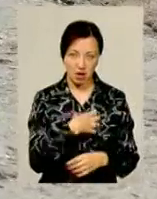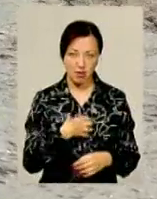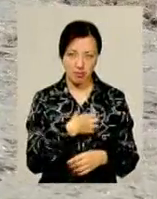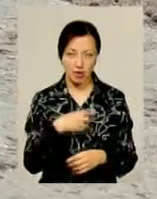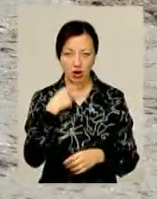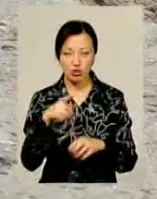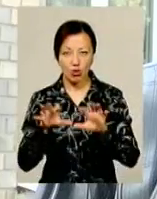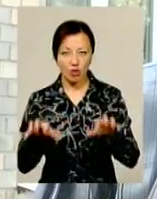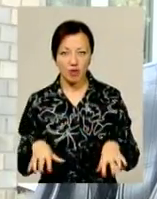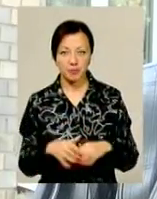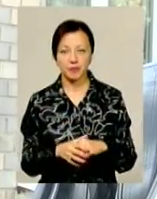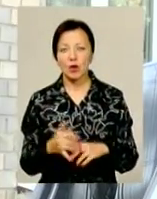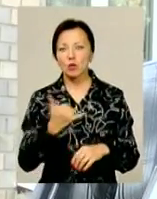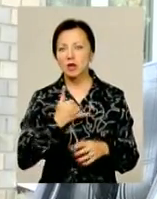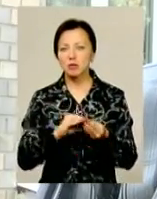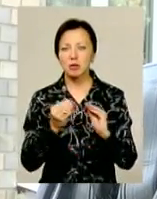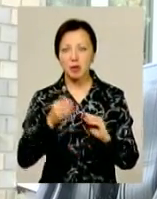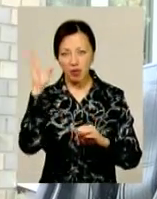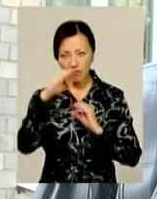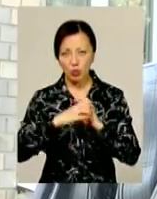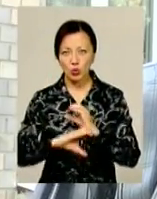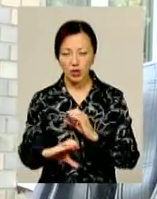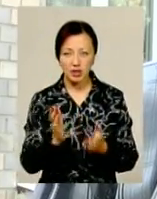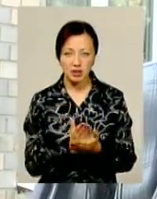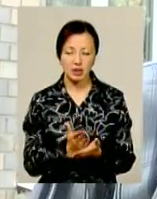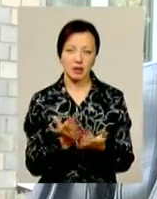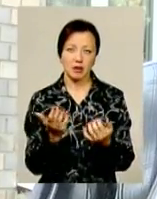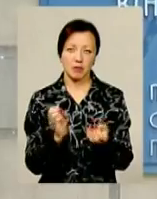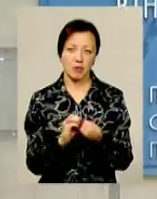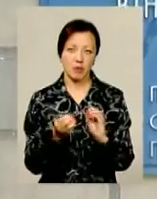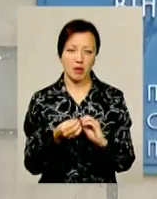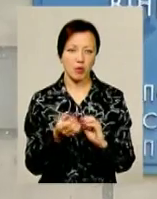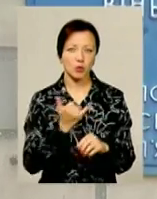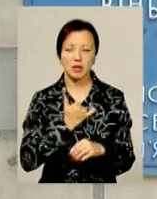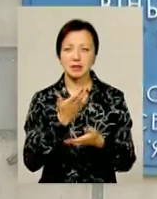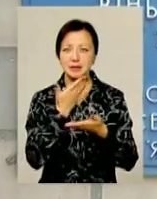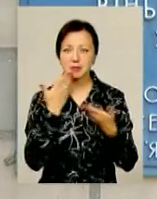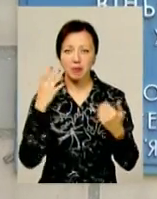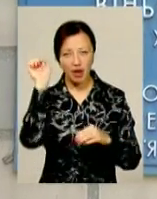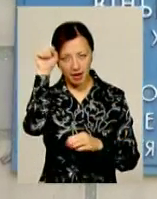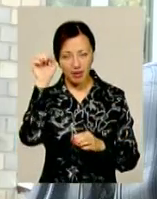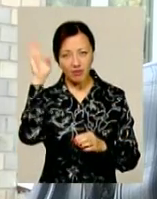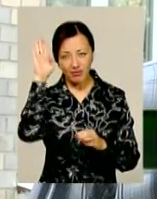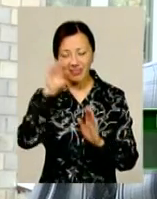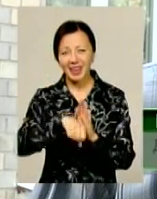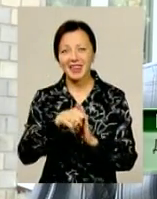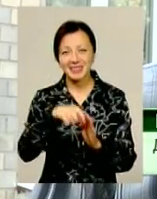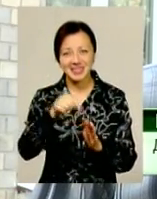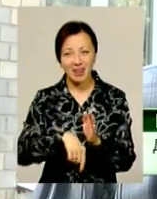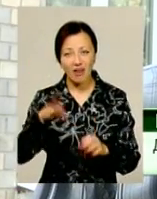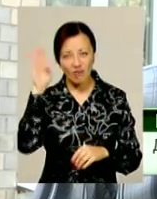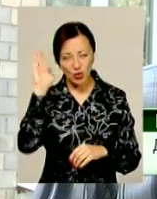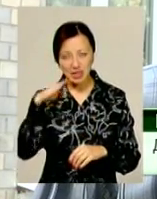речі, каже голова. Водогін. Є проблема на сьогоднішній день, у нас немає в Керницях води.